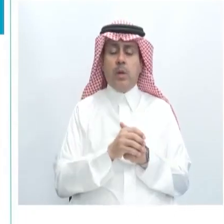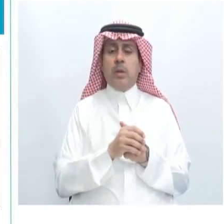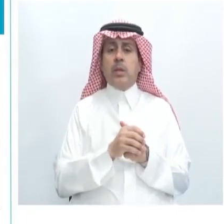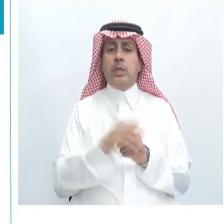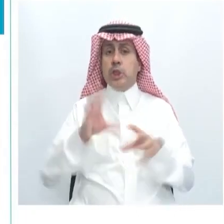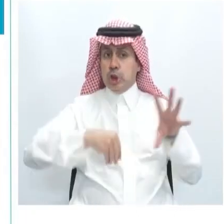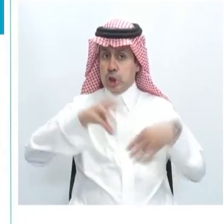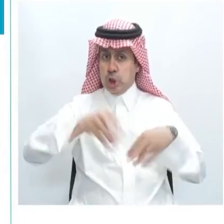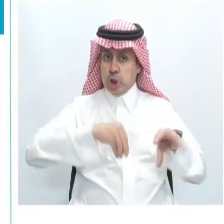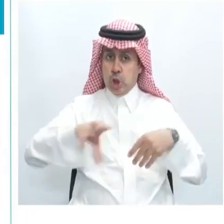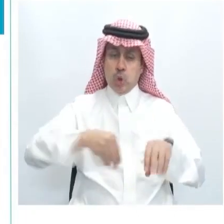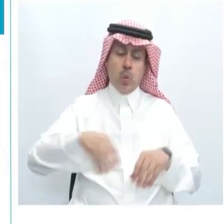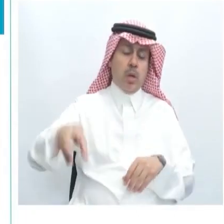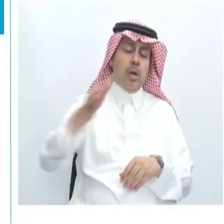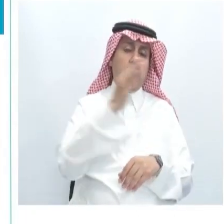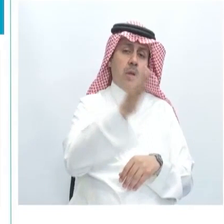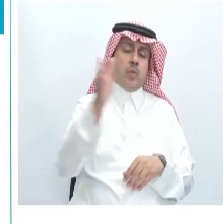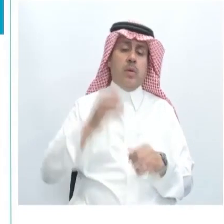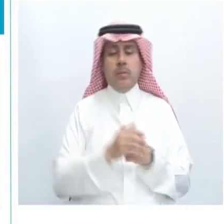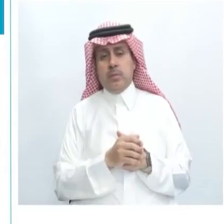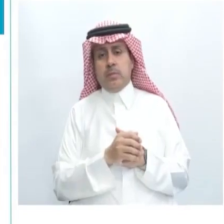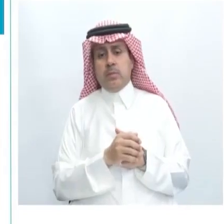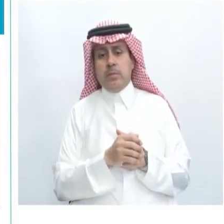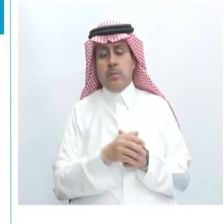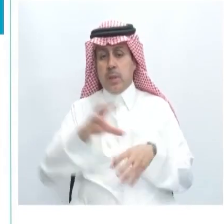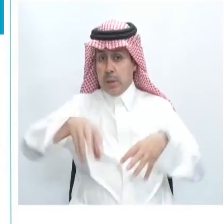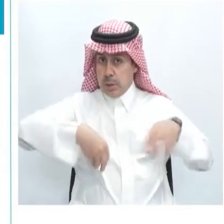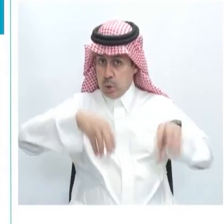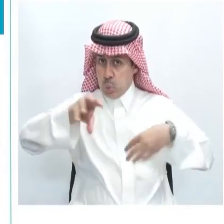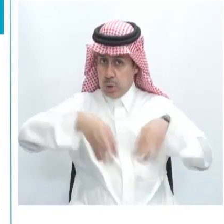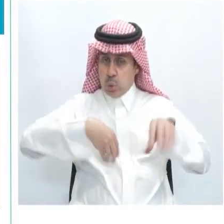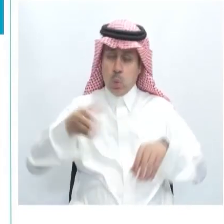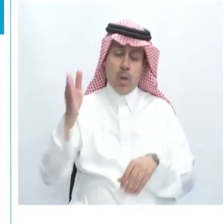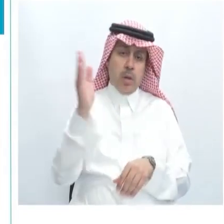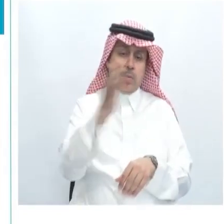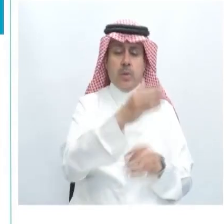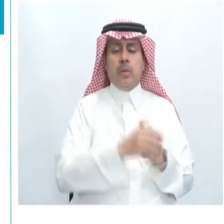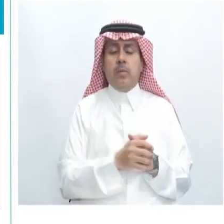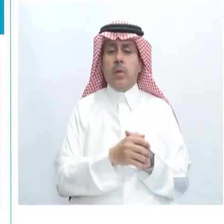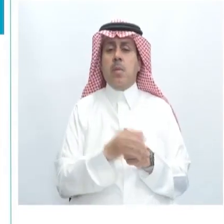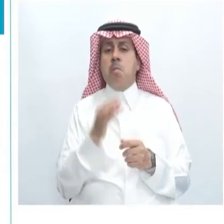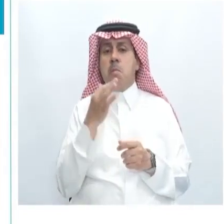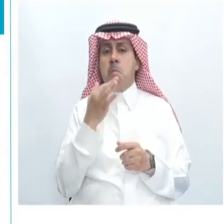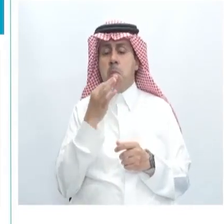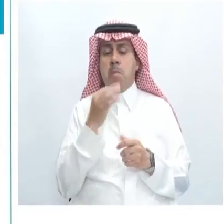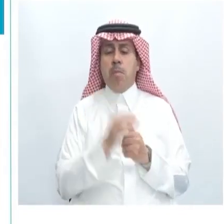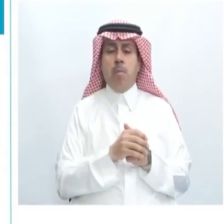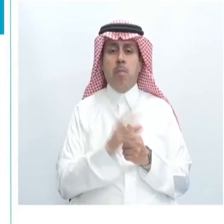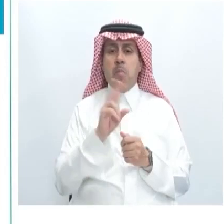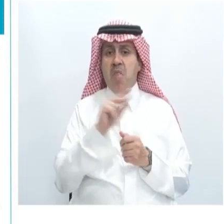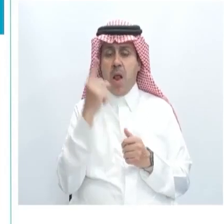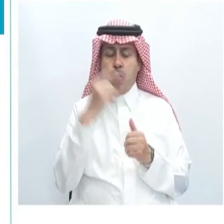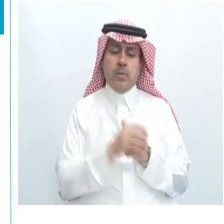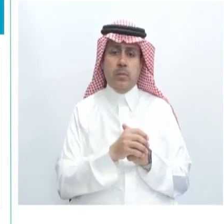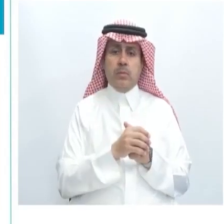التسوير المثال الاول على التسويق حيث كانت هذه العمليه عباره عن